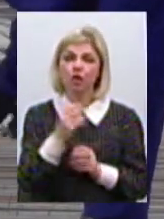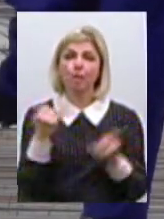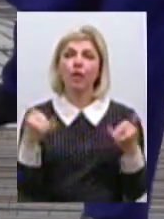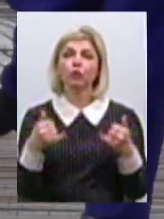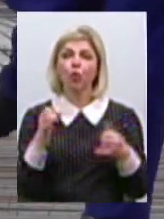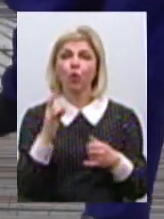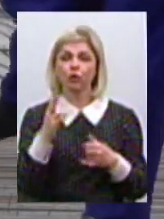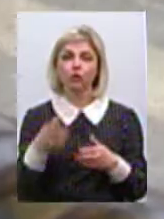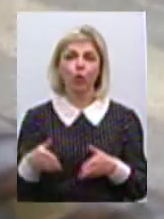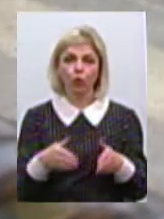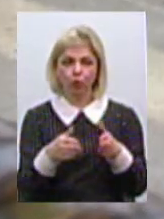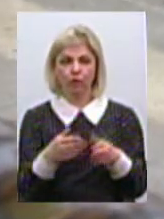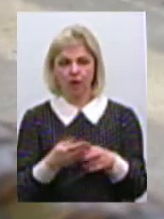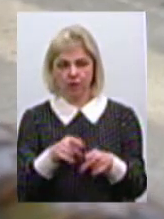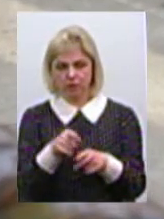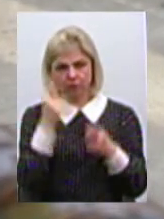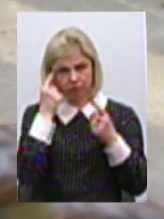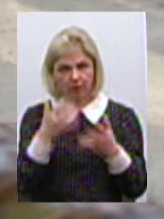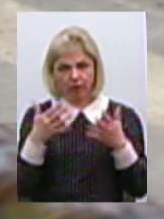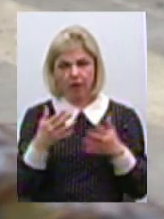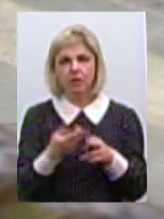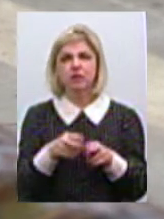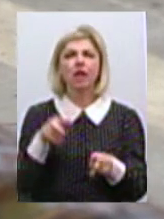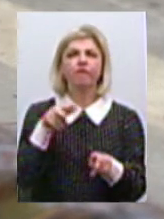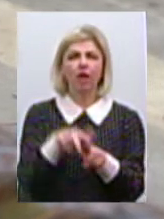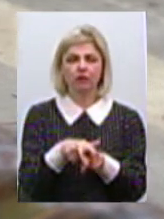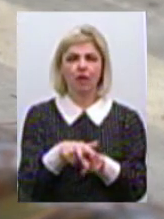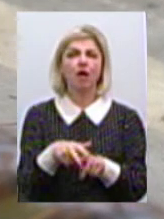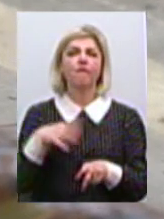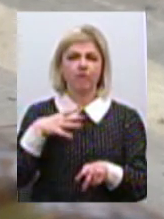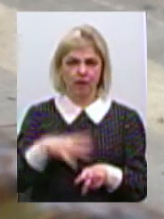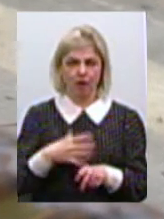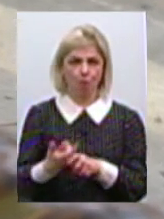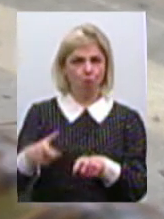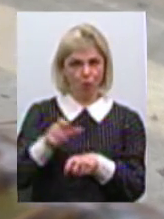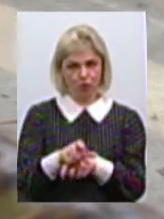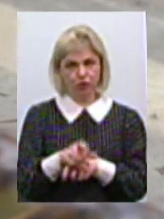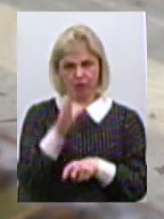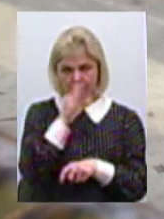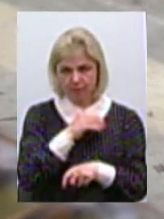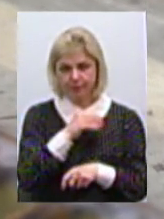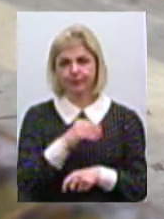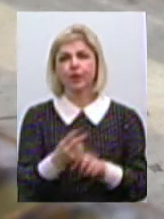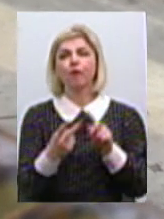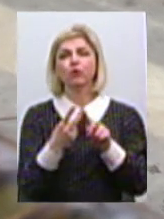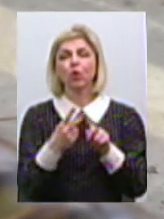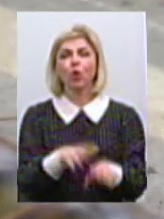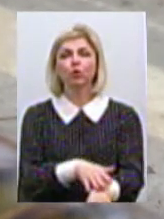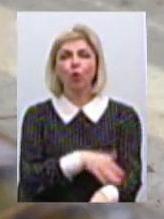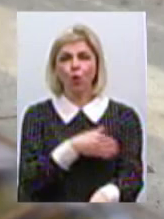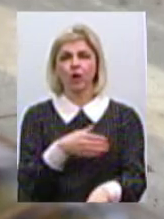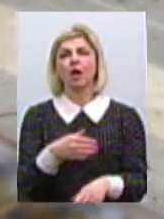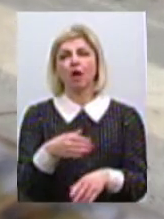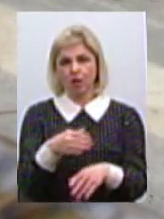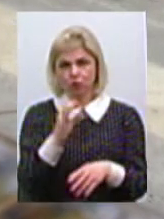Це, звісно, зрозуміло для всіх, це навантаження, витримує більше навантаження. Це довговічність, довготривалість